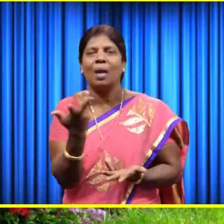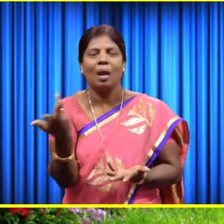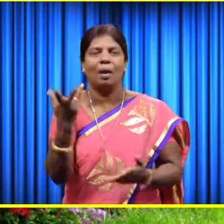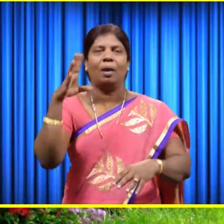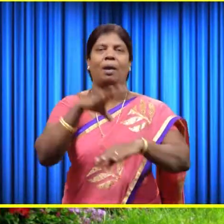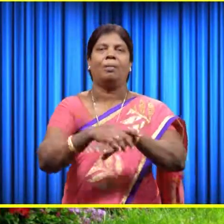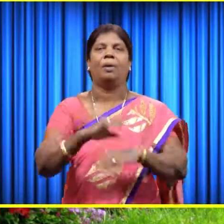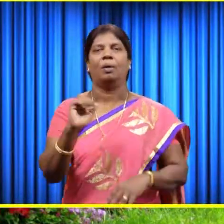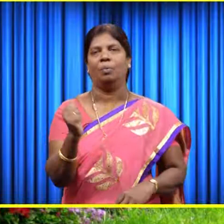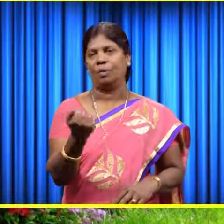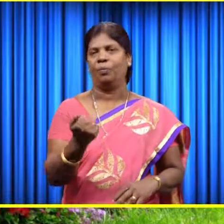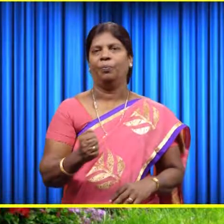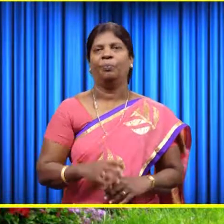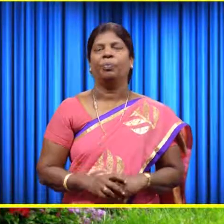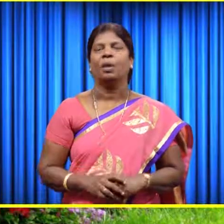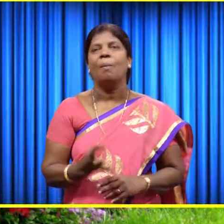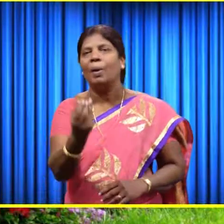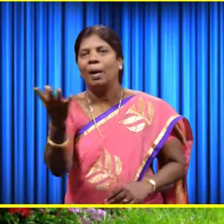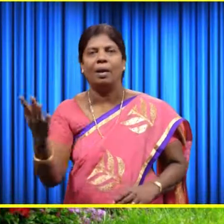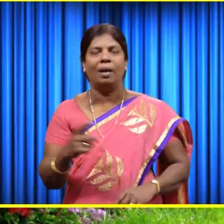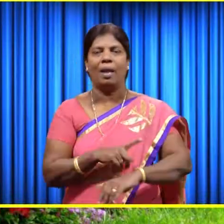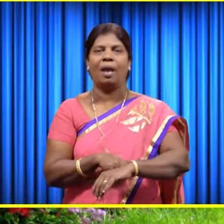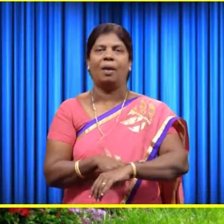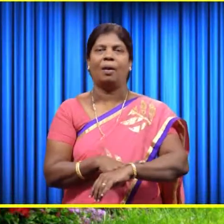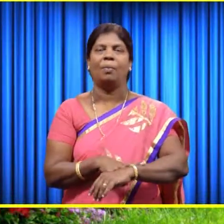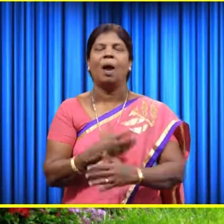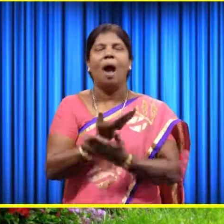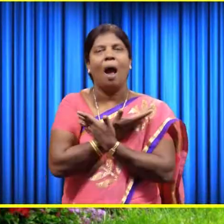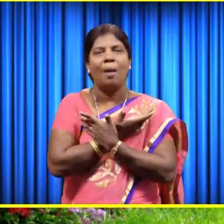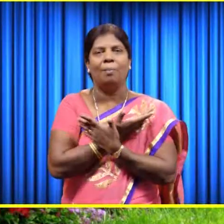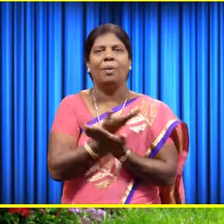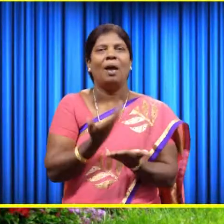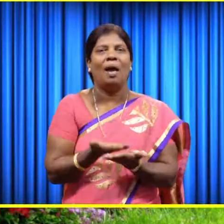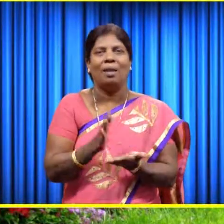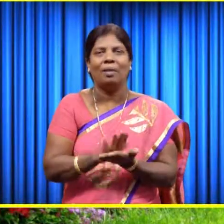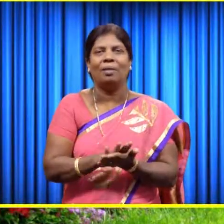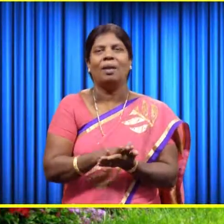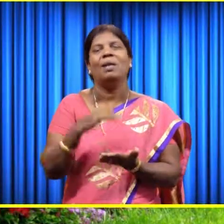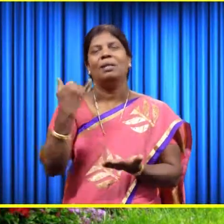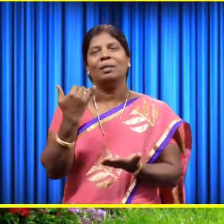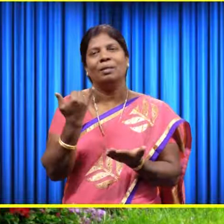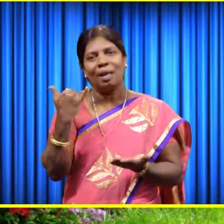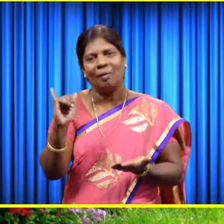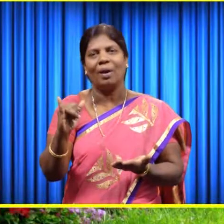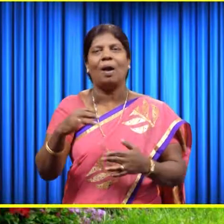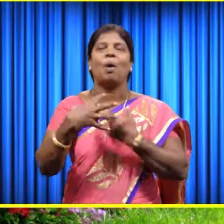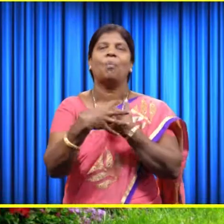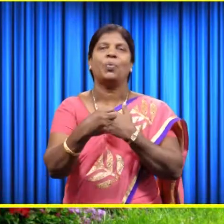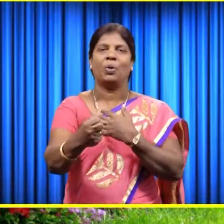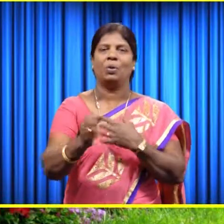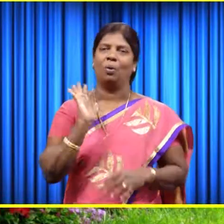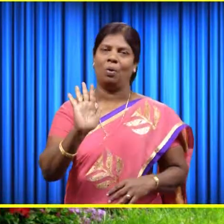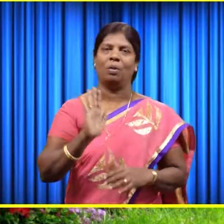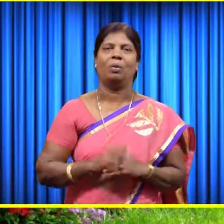கண்டுபிடிப்பது? பல நேரங்களிலே அன்பின் இலக்கணத்தை நாம் தவறாக வகுத்து விட்டோம் அல்லது தவறாக புரிந்து